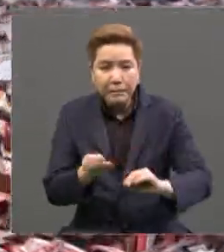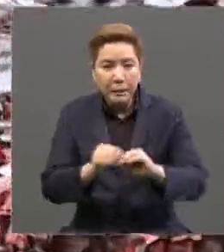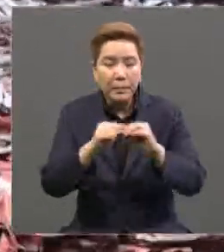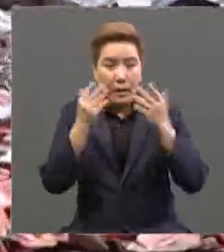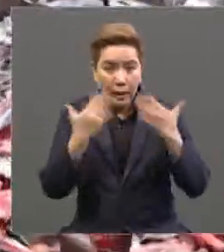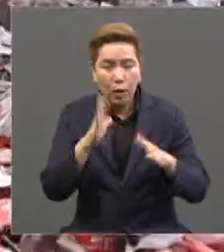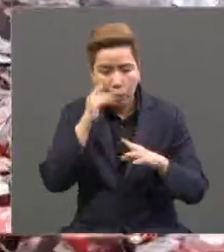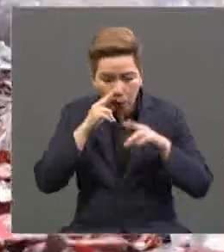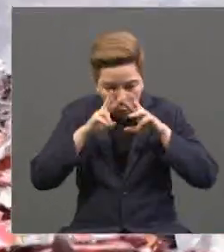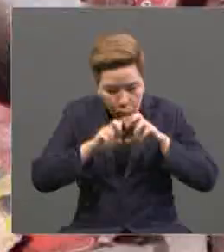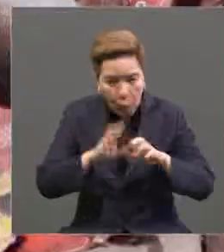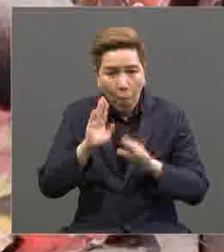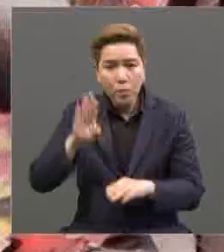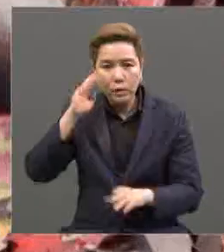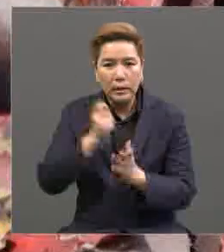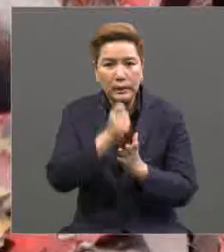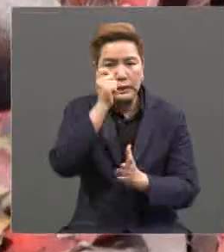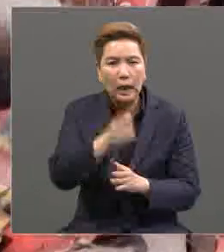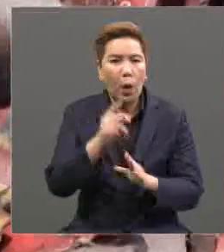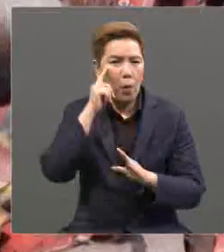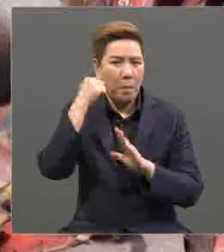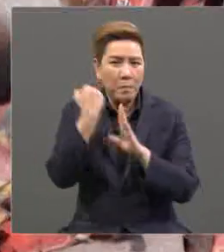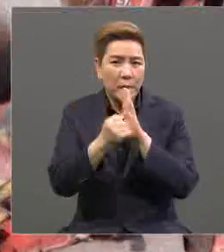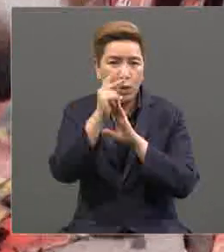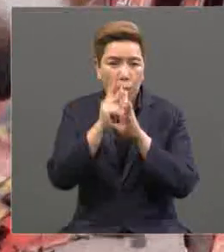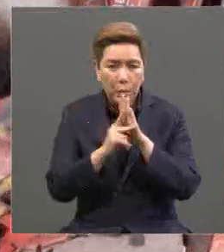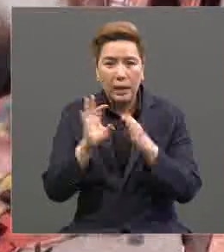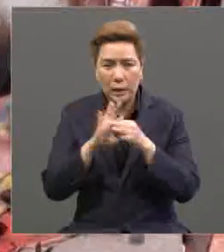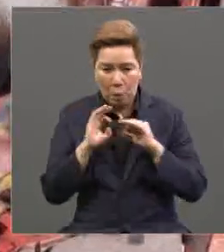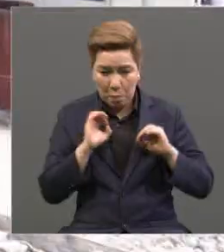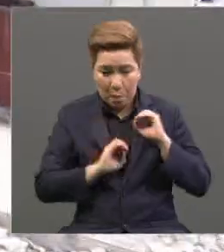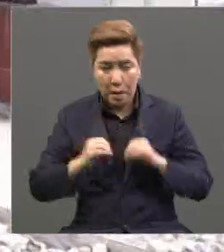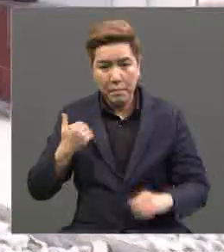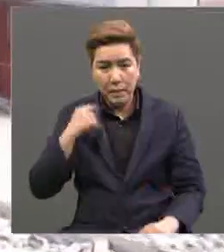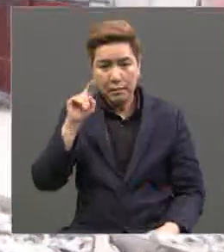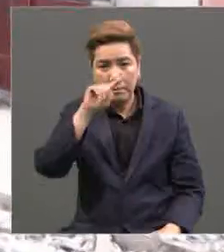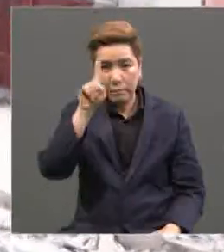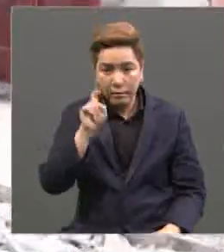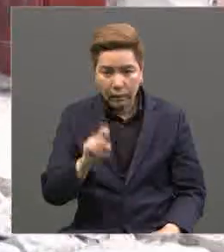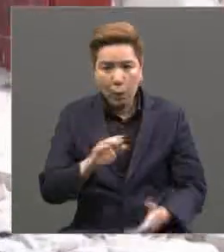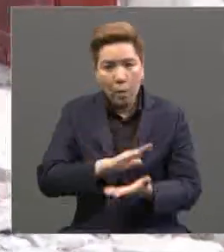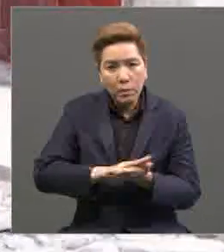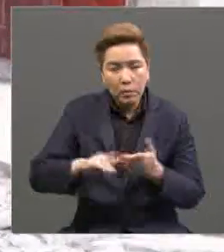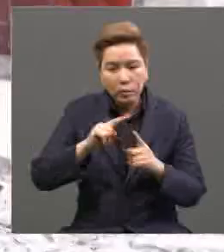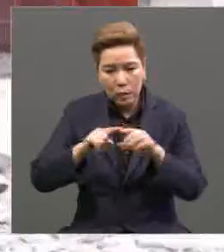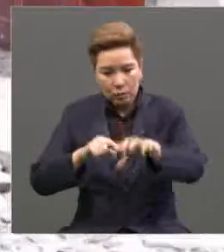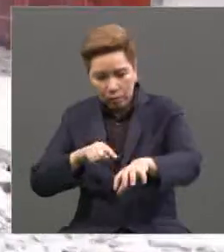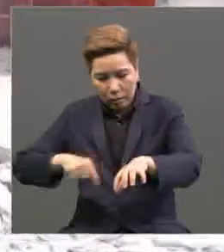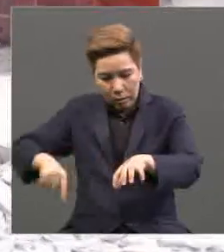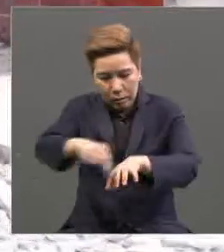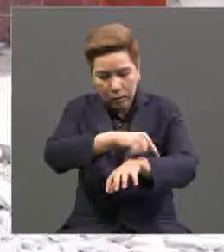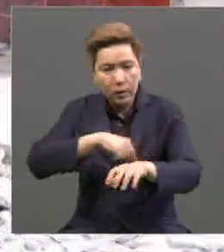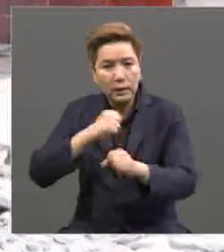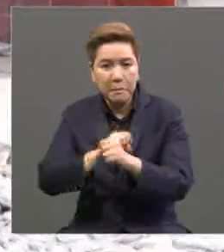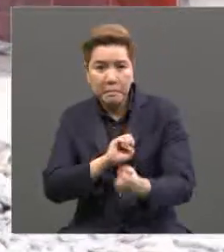ติมเพื่อไปตรวจสอบว่านายจ้างเนี่ยมีการฝ่าฝืนกฎหมายเกี่ยวกับเรื่องของความปลอดภัยอาชีวะอนามัยแล้วก็สภาพแวดล้อมในการท